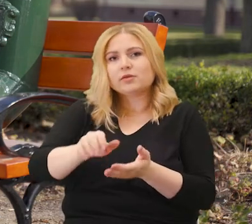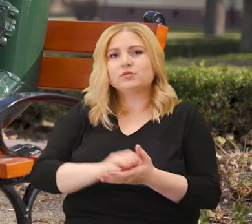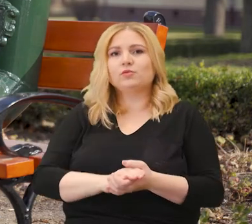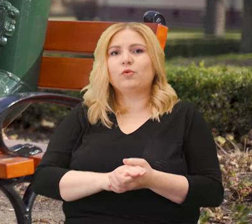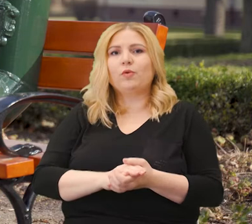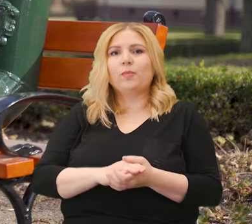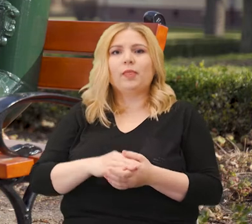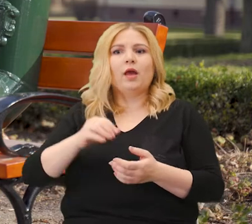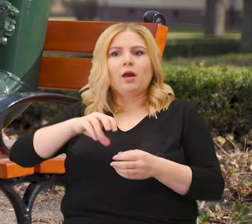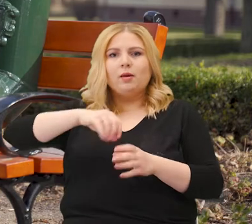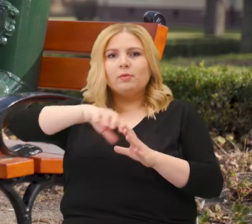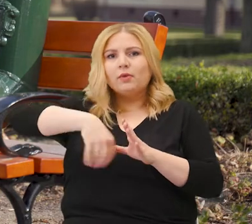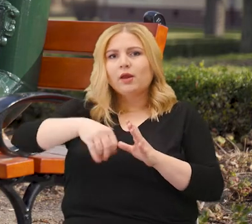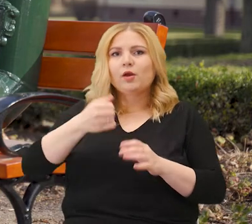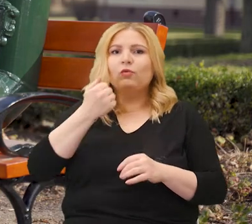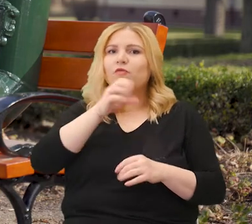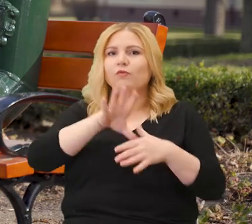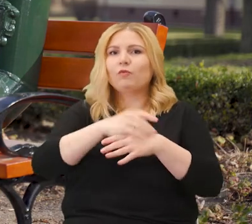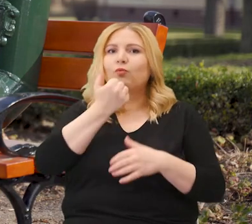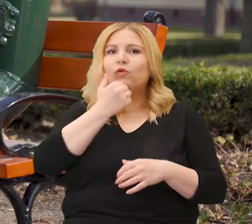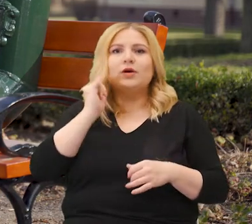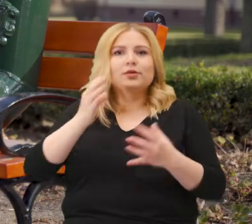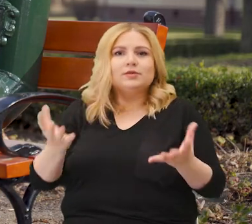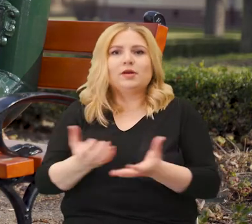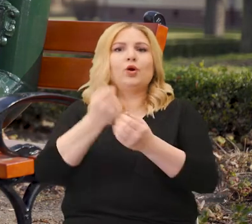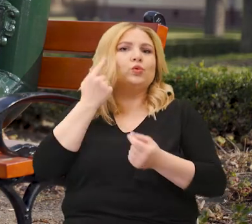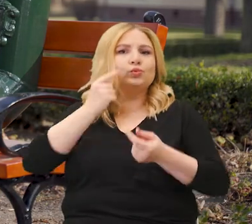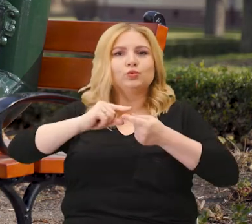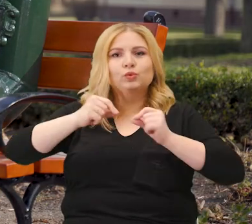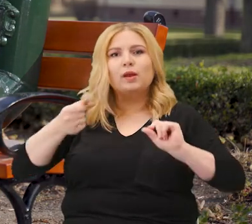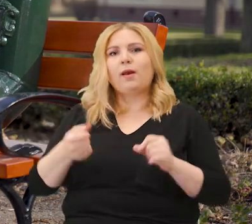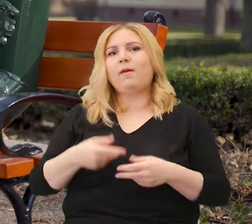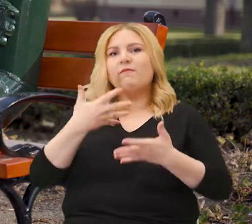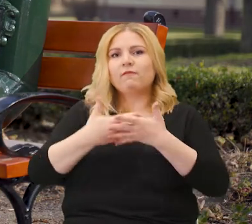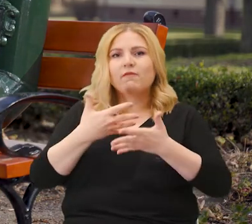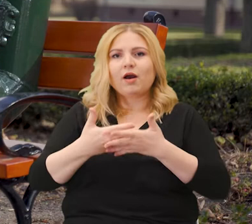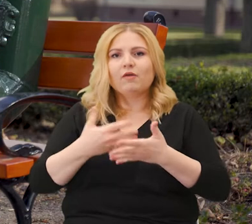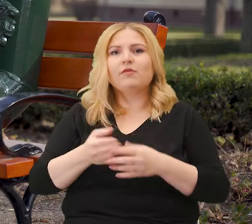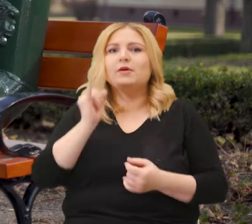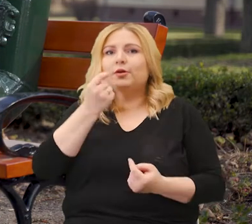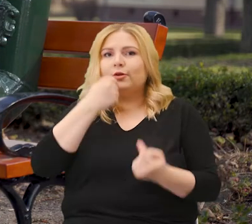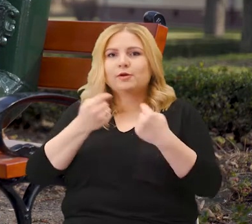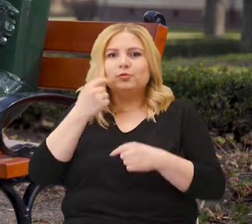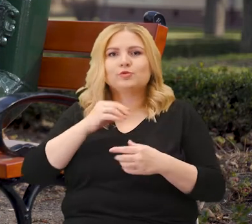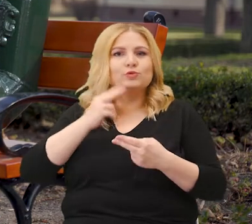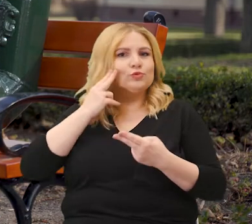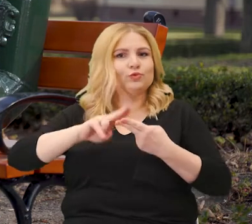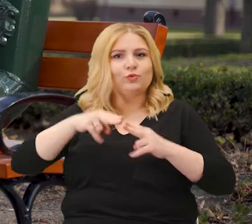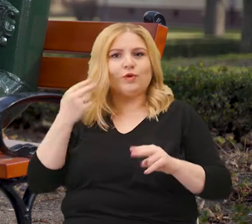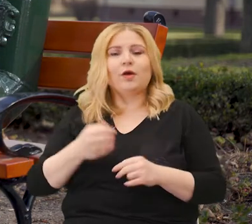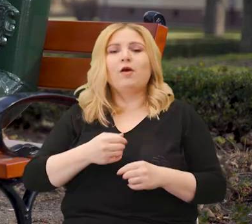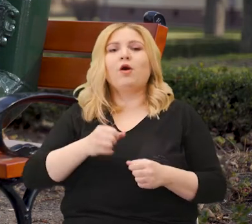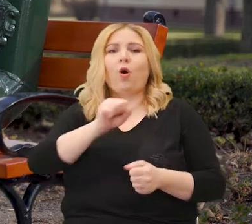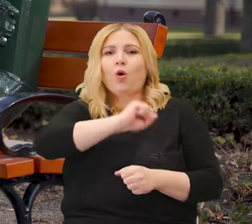z cukierkami, a w kaloszu był nawet batonik. Romcia łakomie wpakowała go sobie w usta i pociągnęła brata za zimną